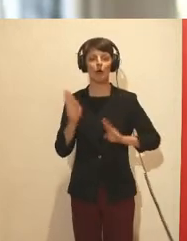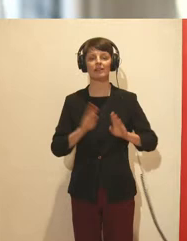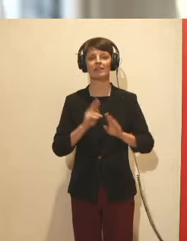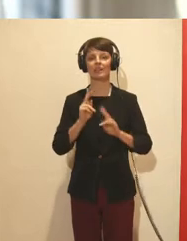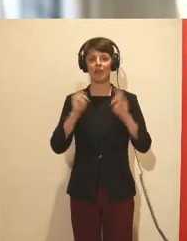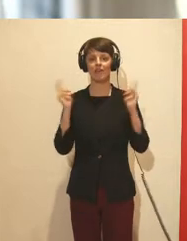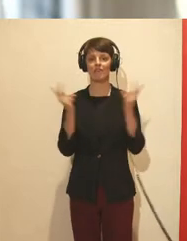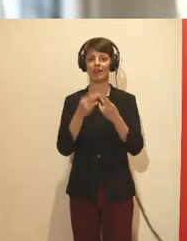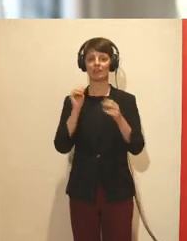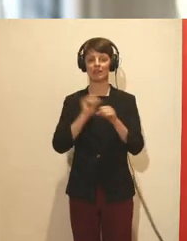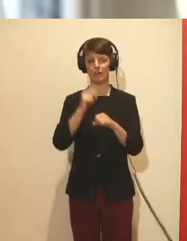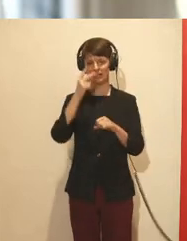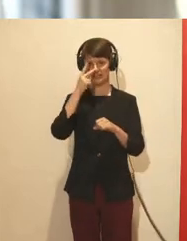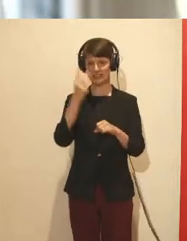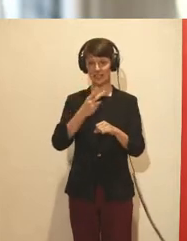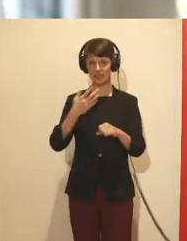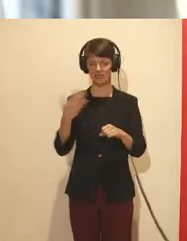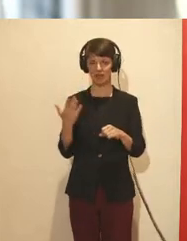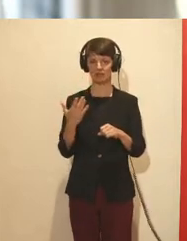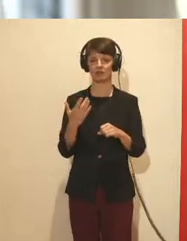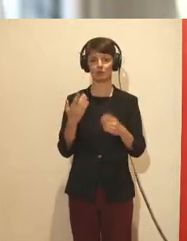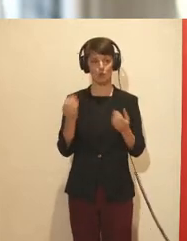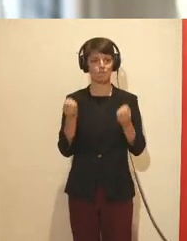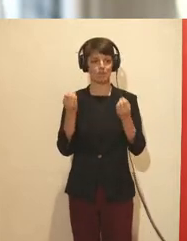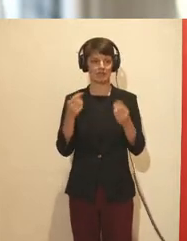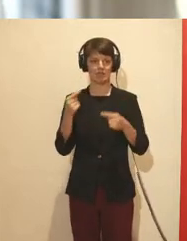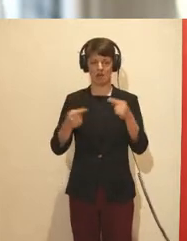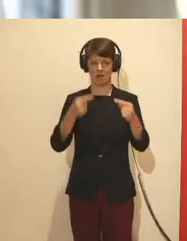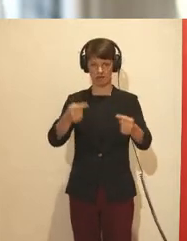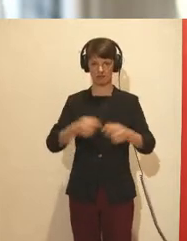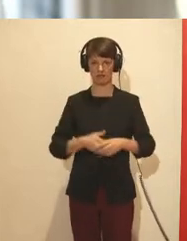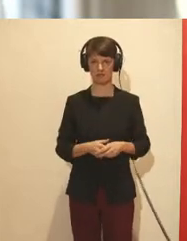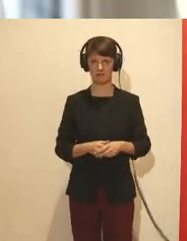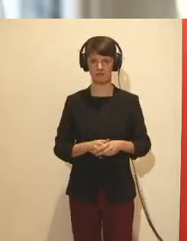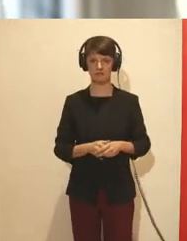das so passiert und ich möchte gerne wissen